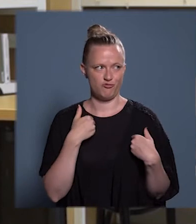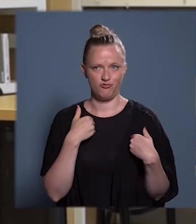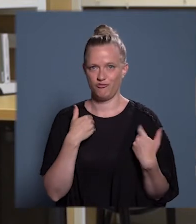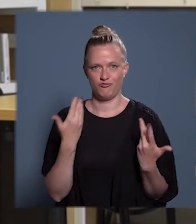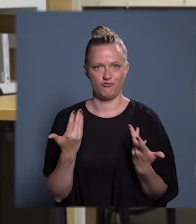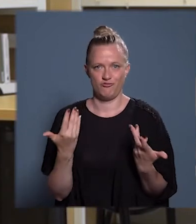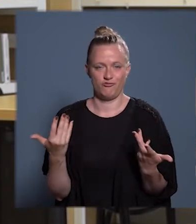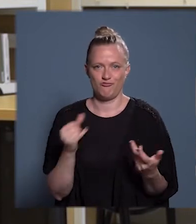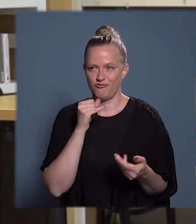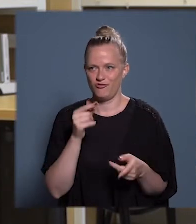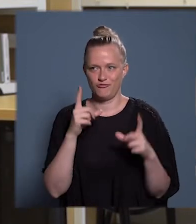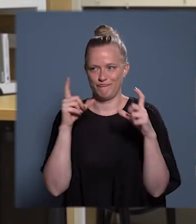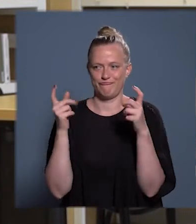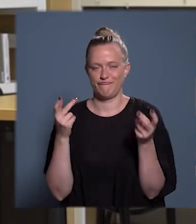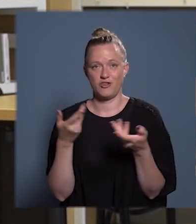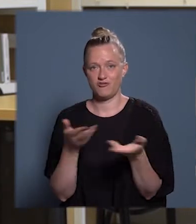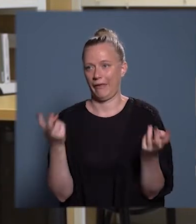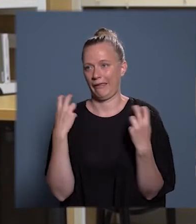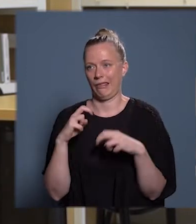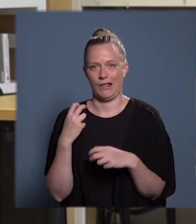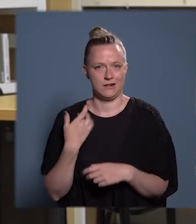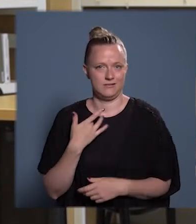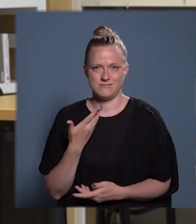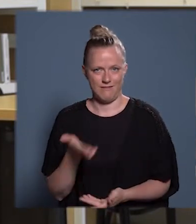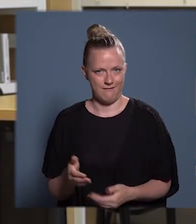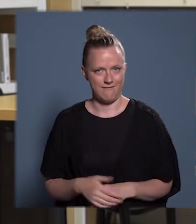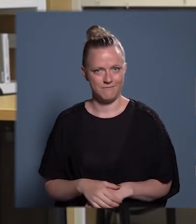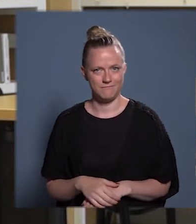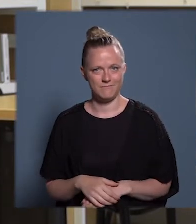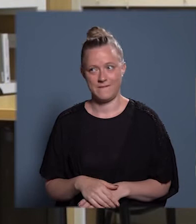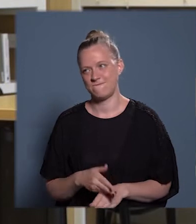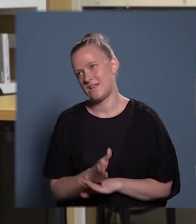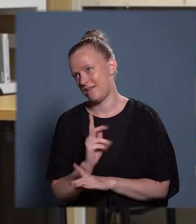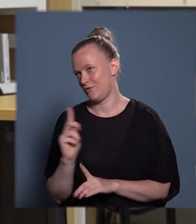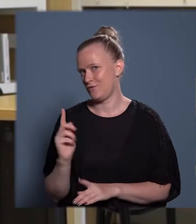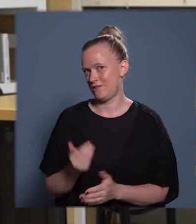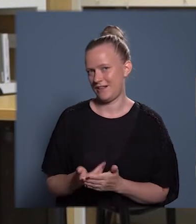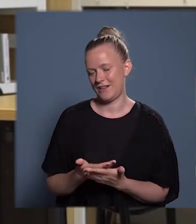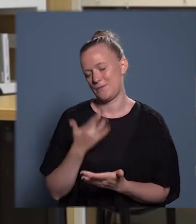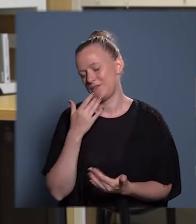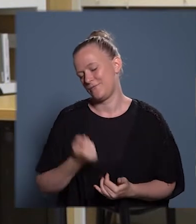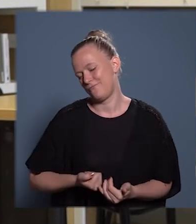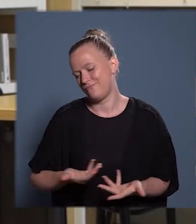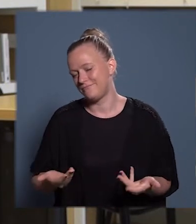ilyen gép. Senki nem fogja elhívni. És akkor nehogy véletlenül